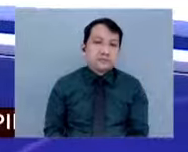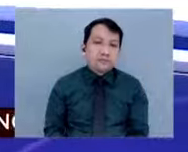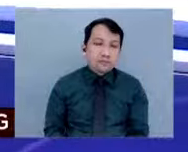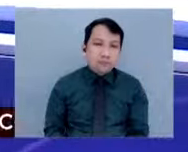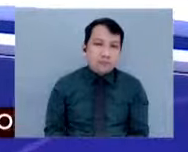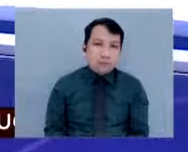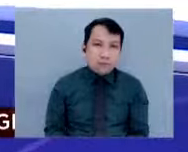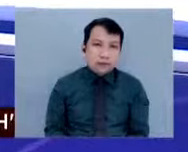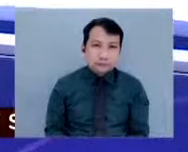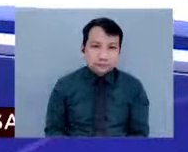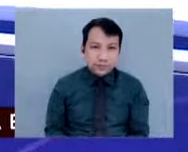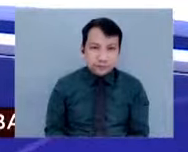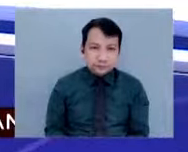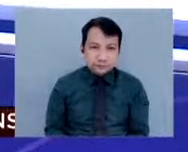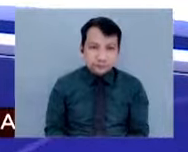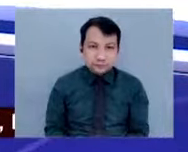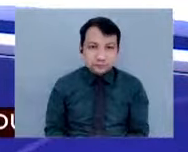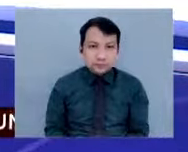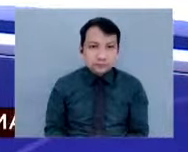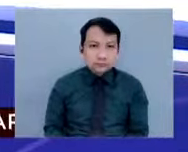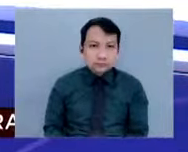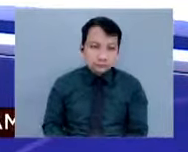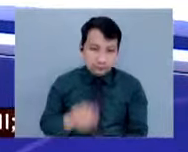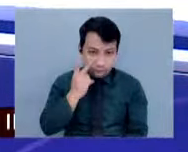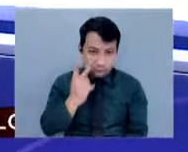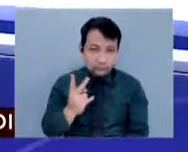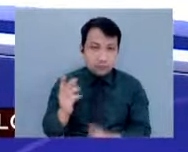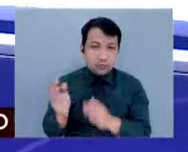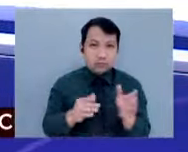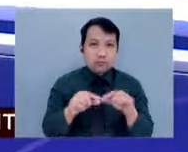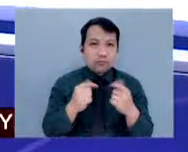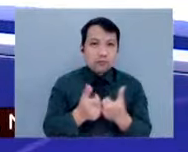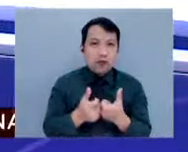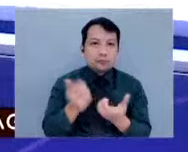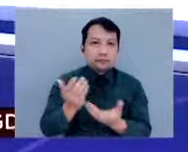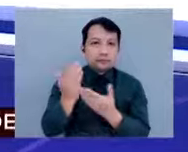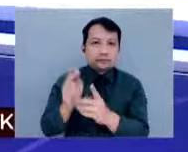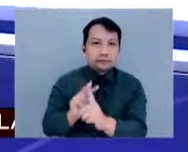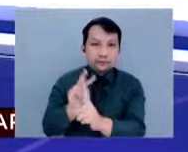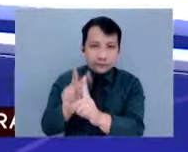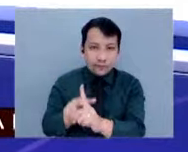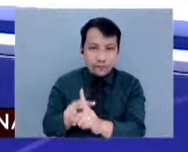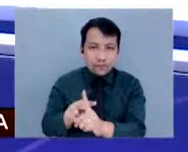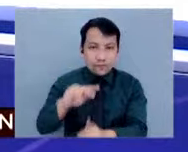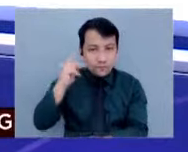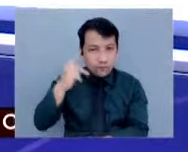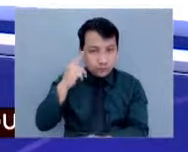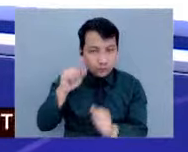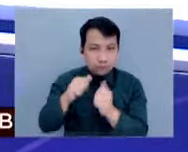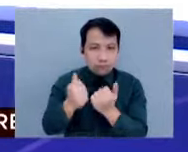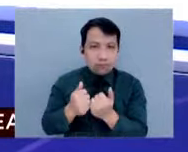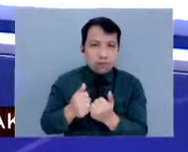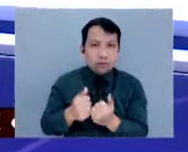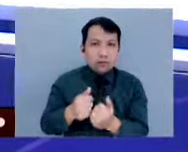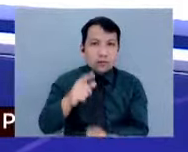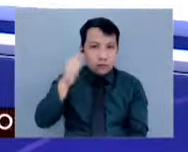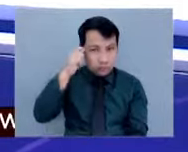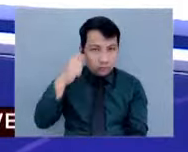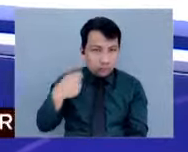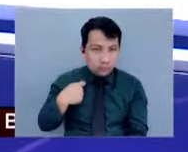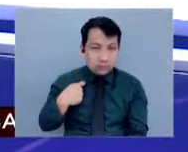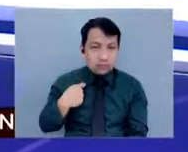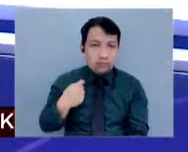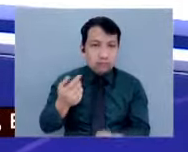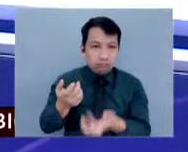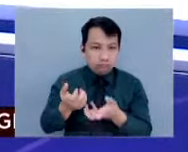Plano ng kampo ni dating Congressman Arnulfo Teves Jr. na mag-apply ulit ng political asylum sa Timor-Leste. Gusto rin daw nilang dumulog